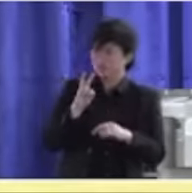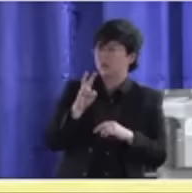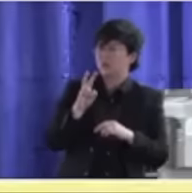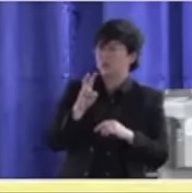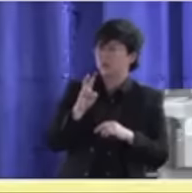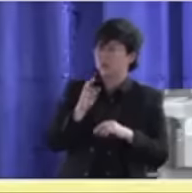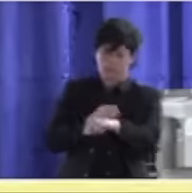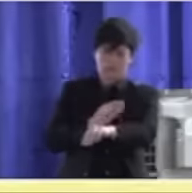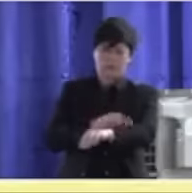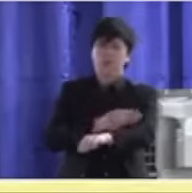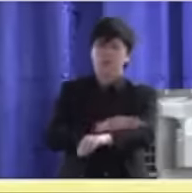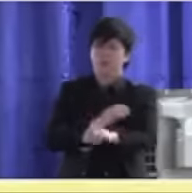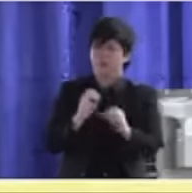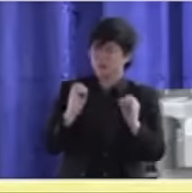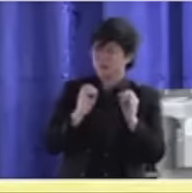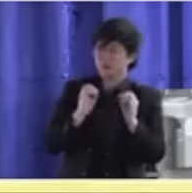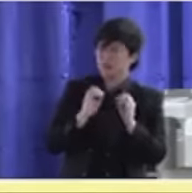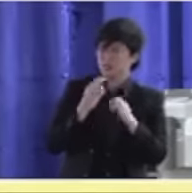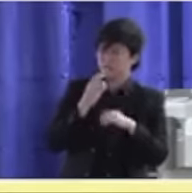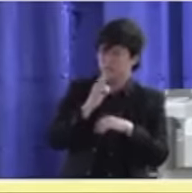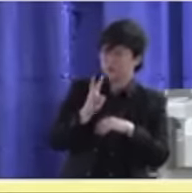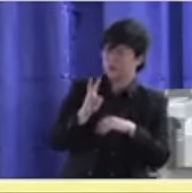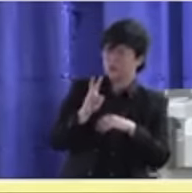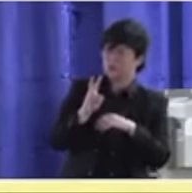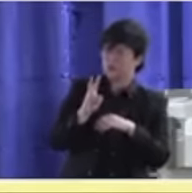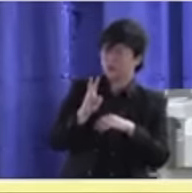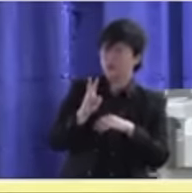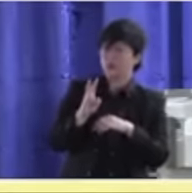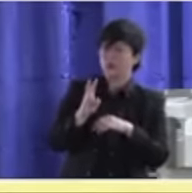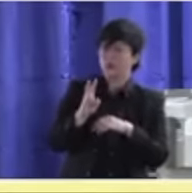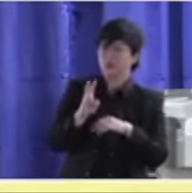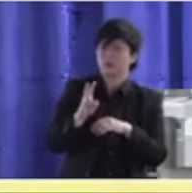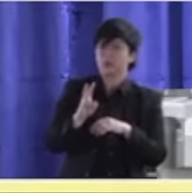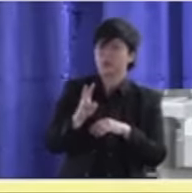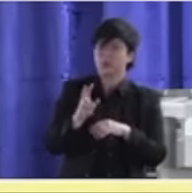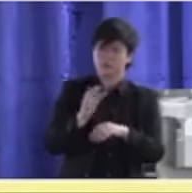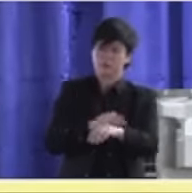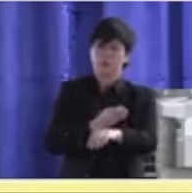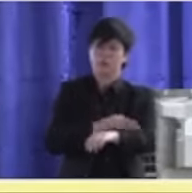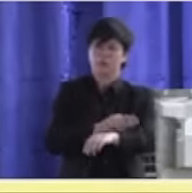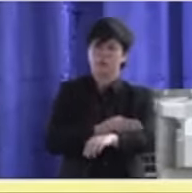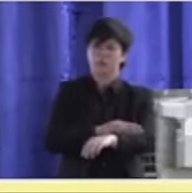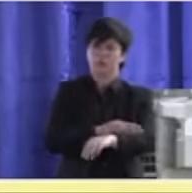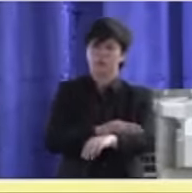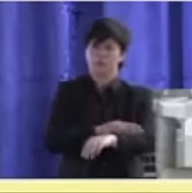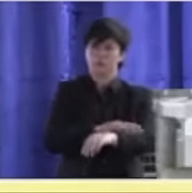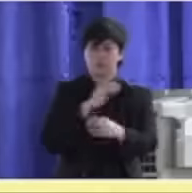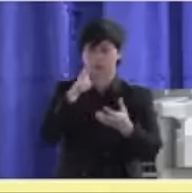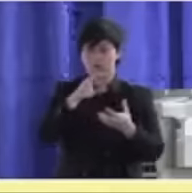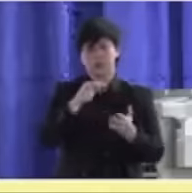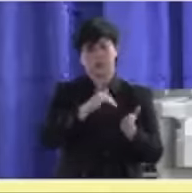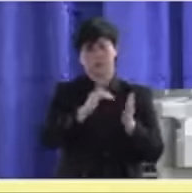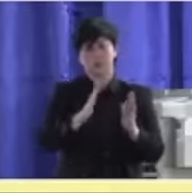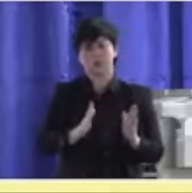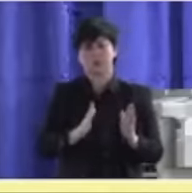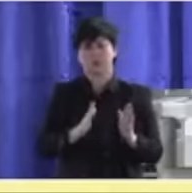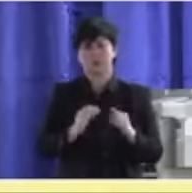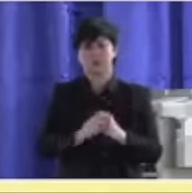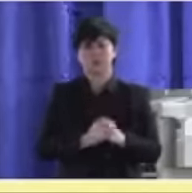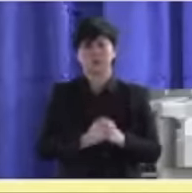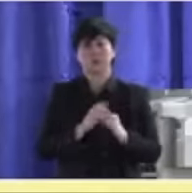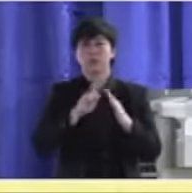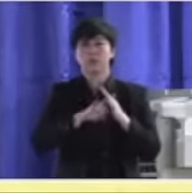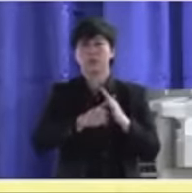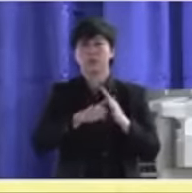pagbabago, wala tayong nakikita na improvement sa ating mga learners. So